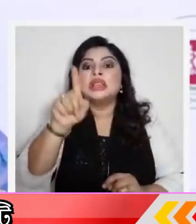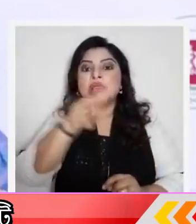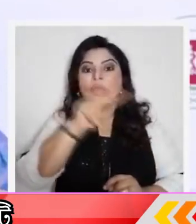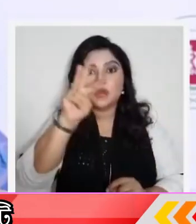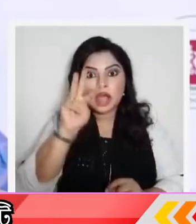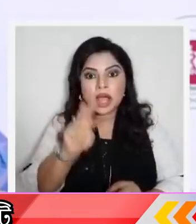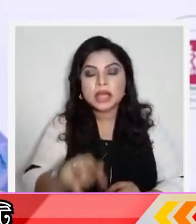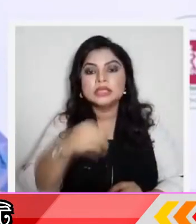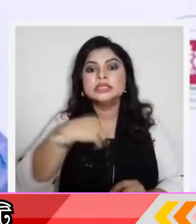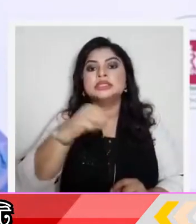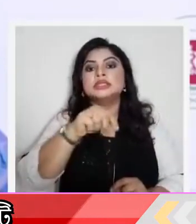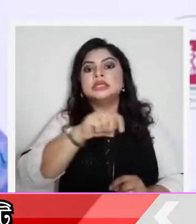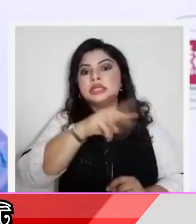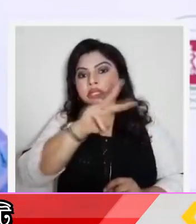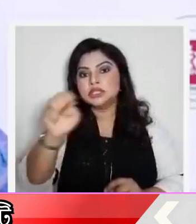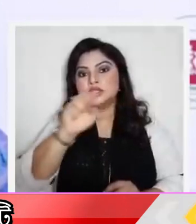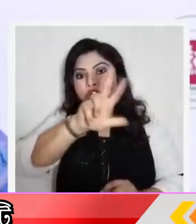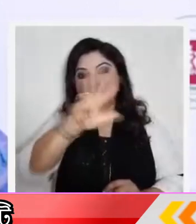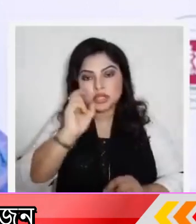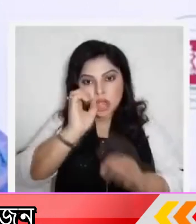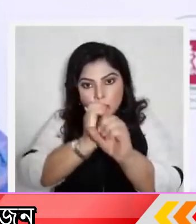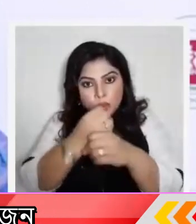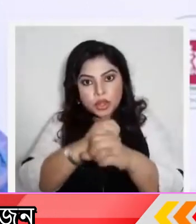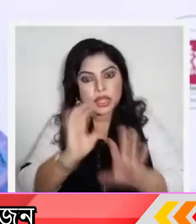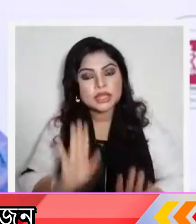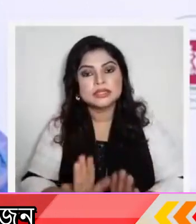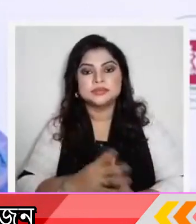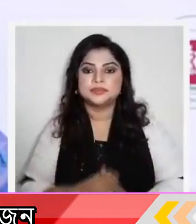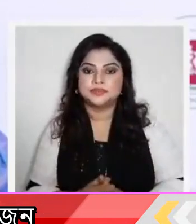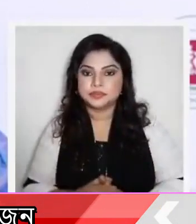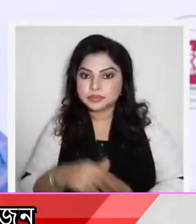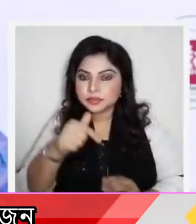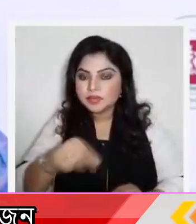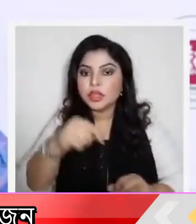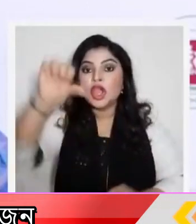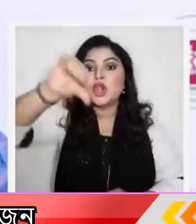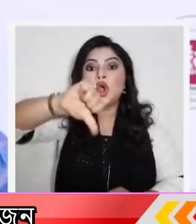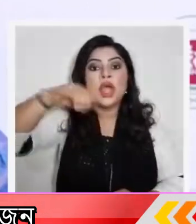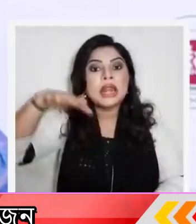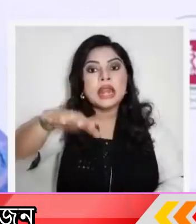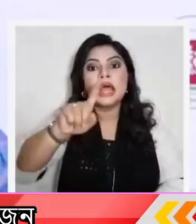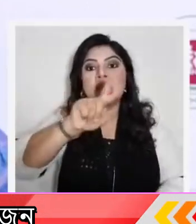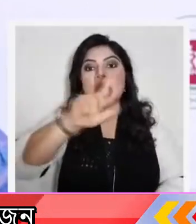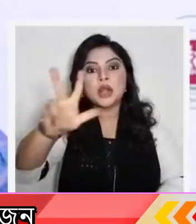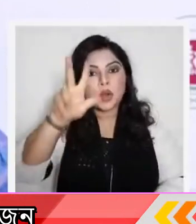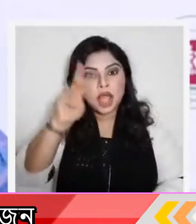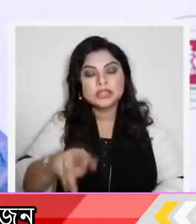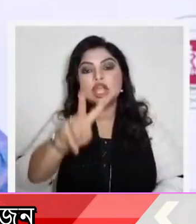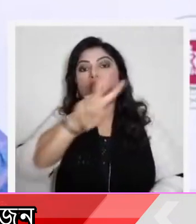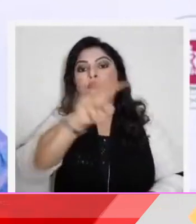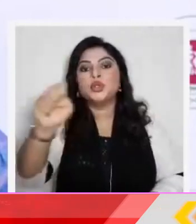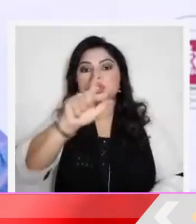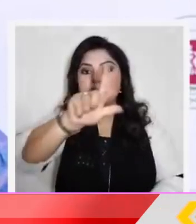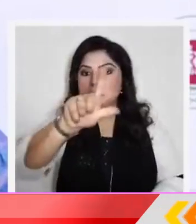178,443 জনের। দুপুরে স্বাস্থ্য বুলেটিনে স্বাস্থ্য অধিদপ্তরের অতিরিক্ত মহাপরিচালক ডাক্তার নাসিমা সুলতান এসব তথ্য জানান। তিনি জানান, গত 24